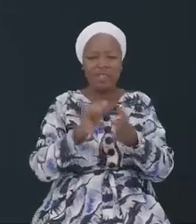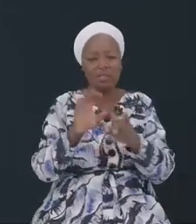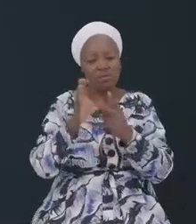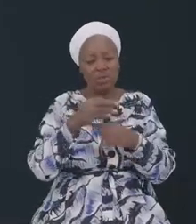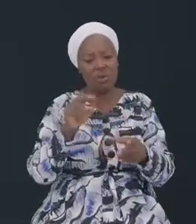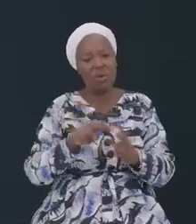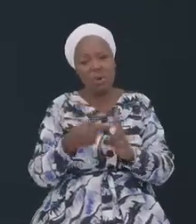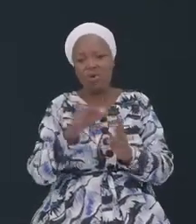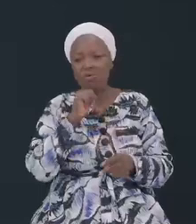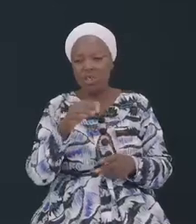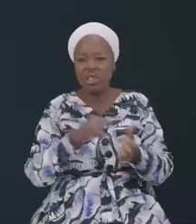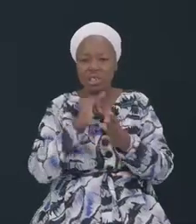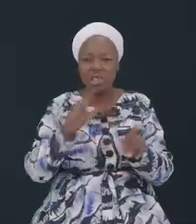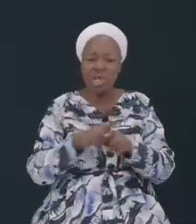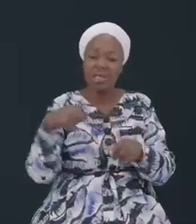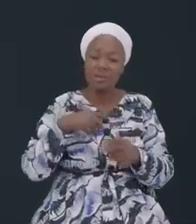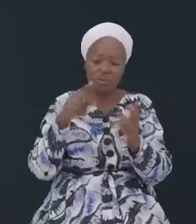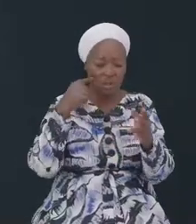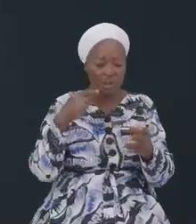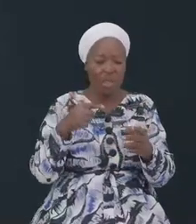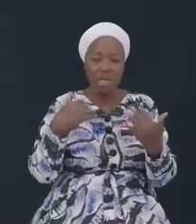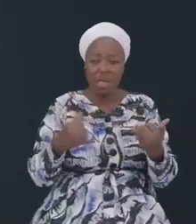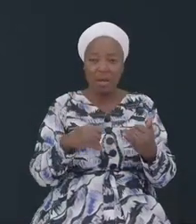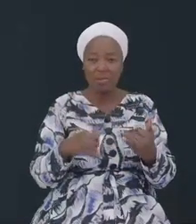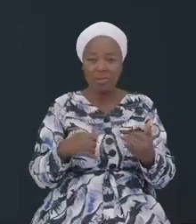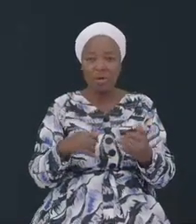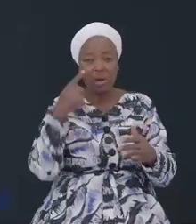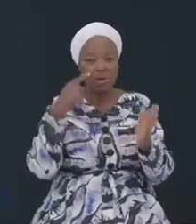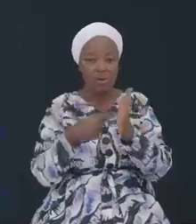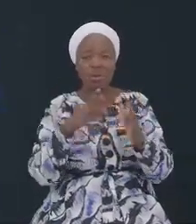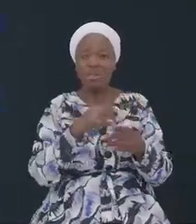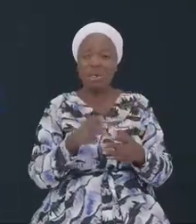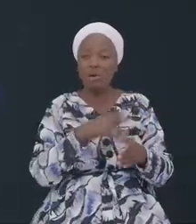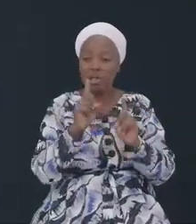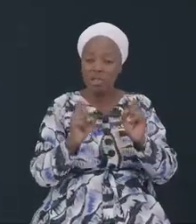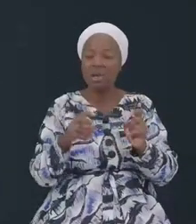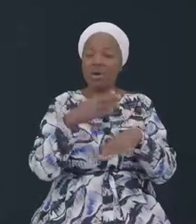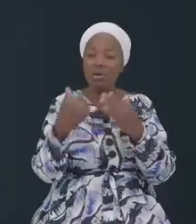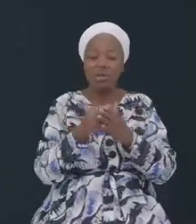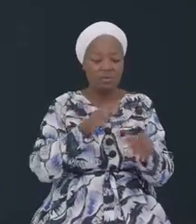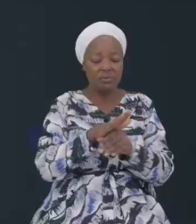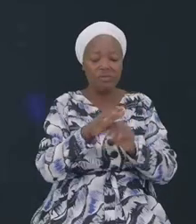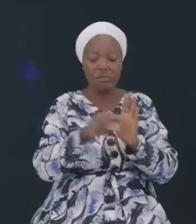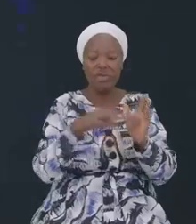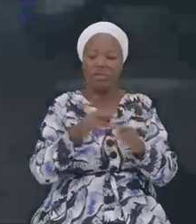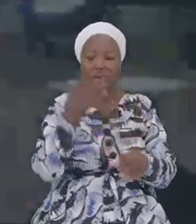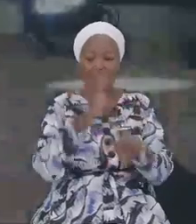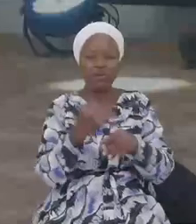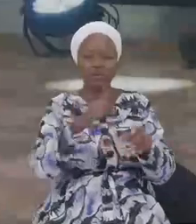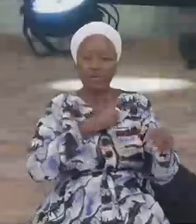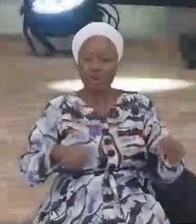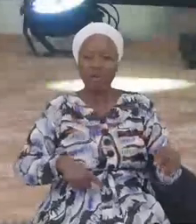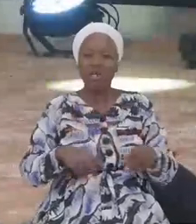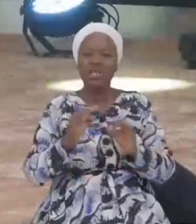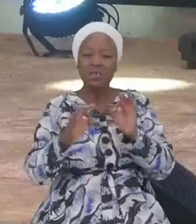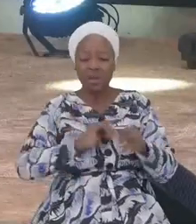ou pas, nous devons vérifier les choses qui précèdent l'accomplissement de la promesse de Dieu et nous nous rendons compte. Si nous